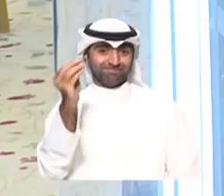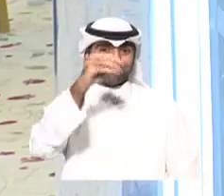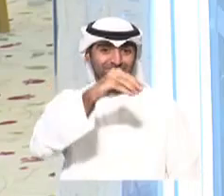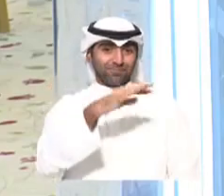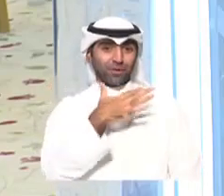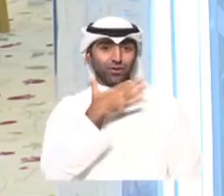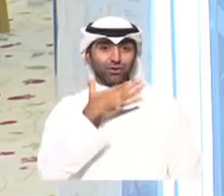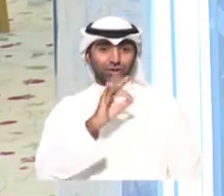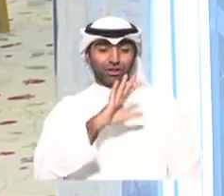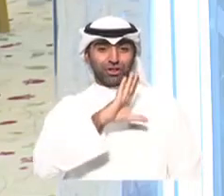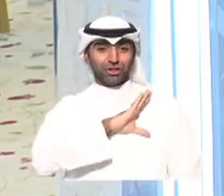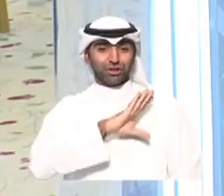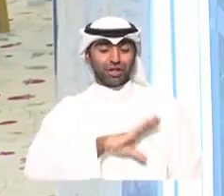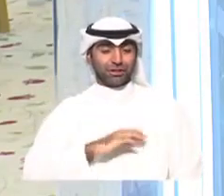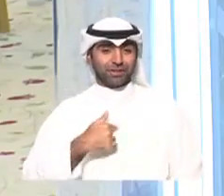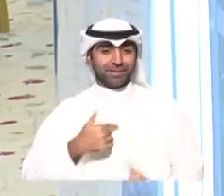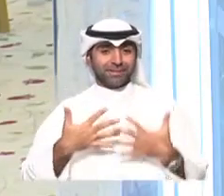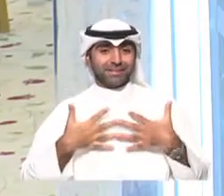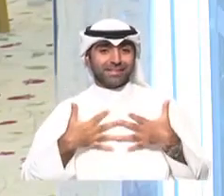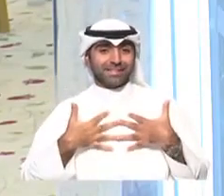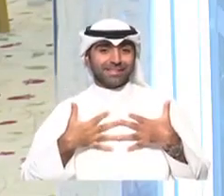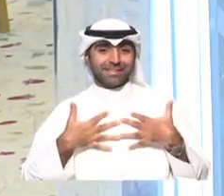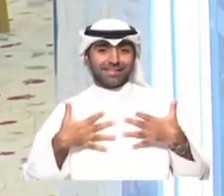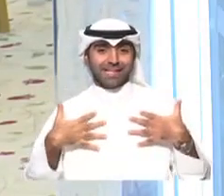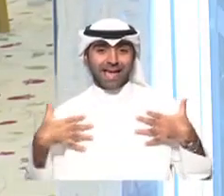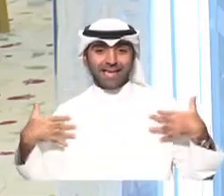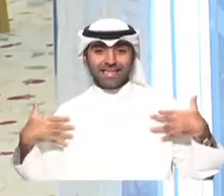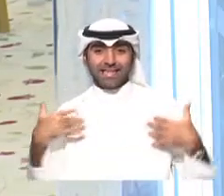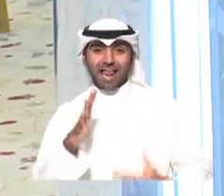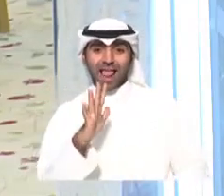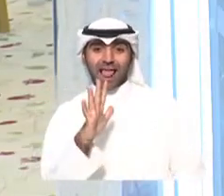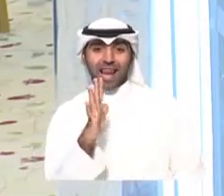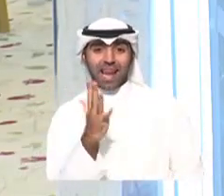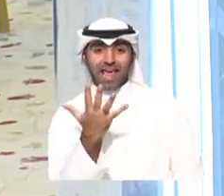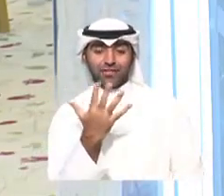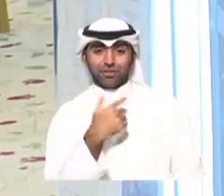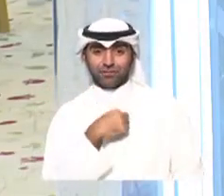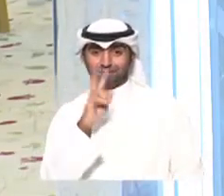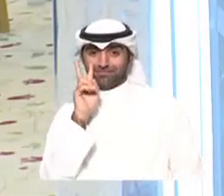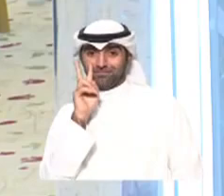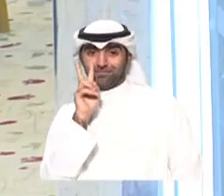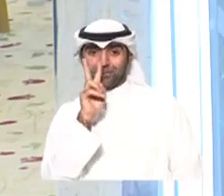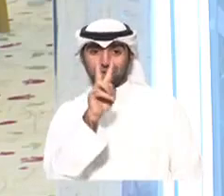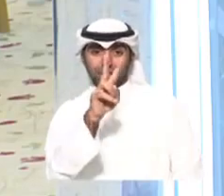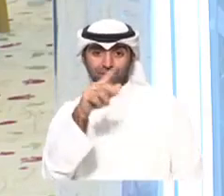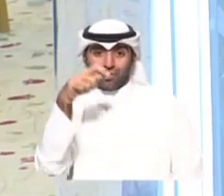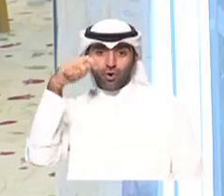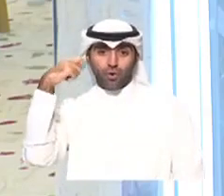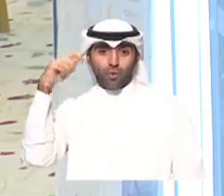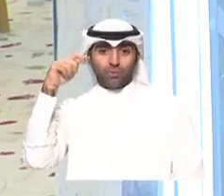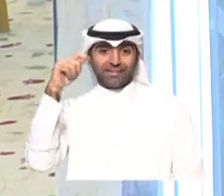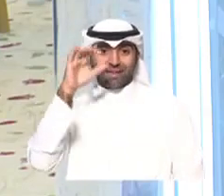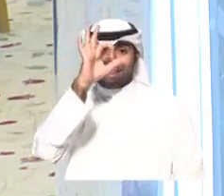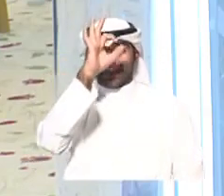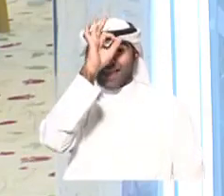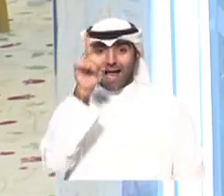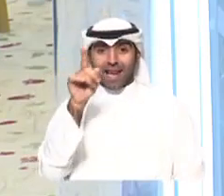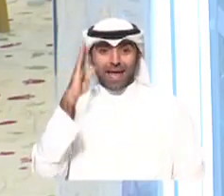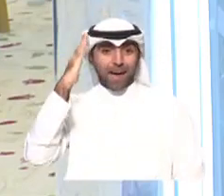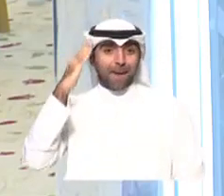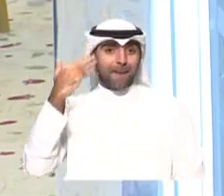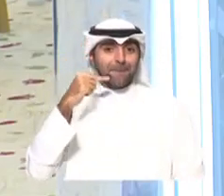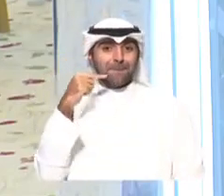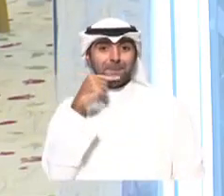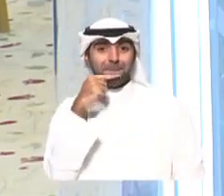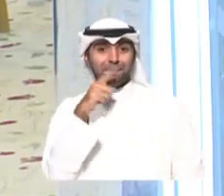عليا كنائبة وقاضية وشرطة نسائية، فما هو جديد بالنسبة لها. وبالنسبة للفئة